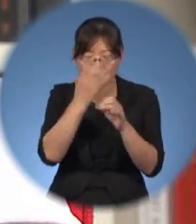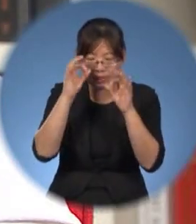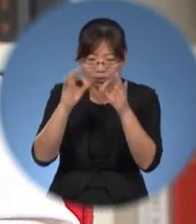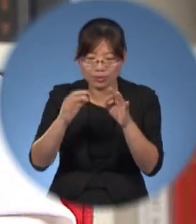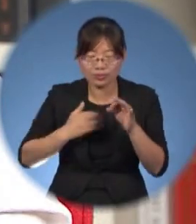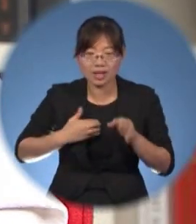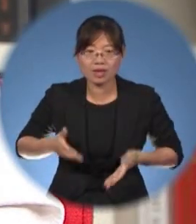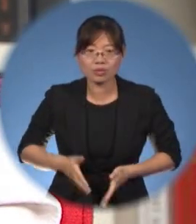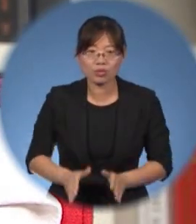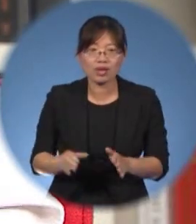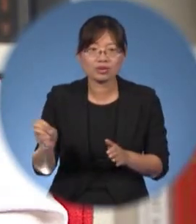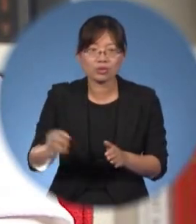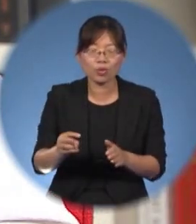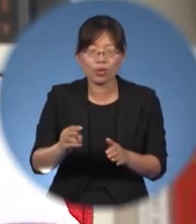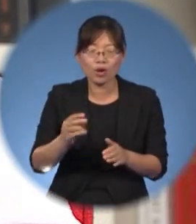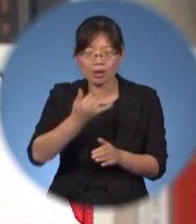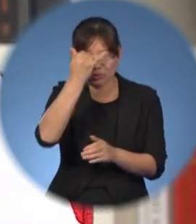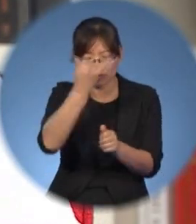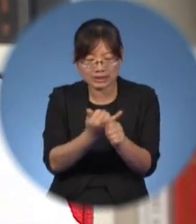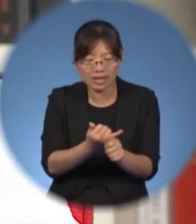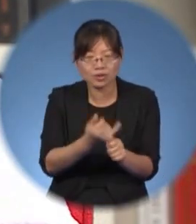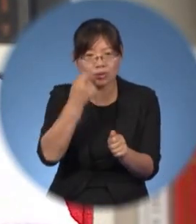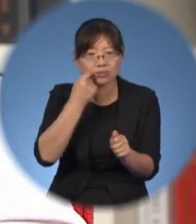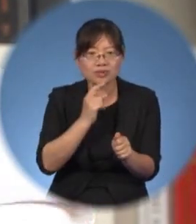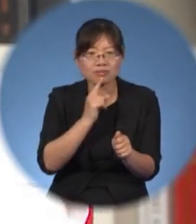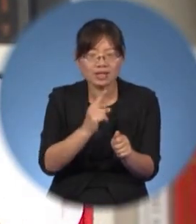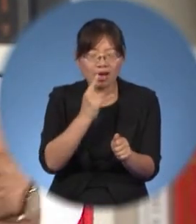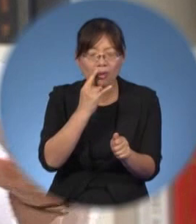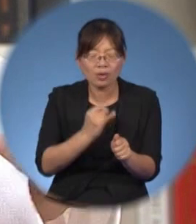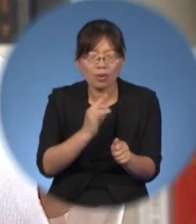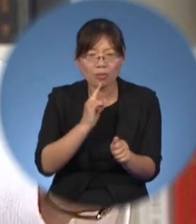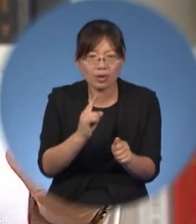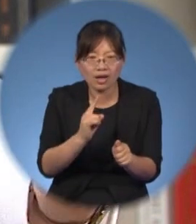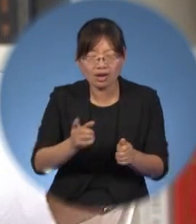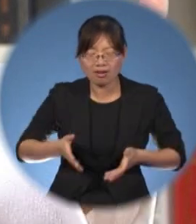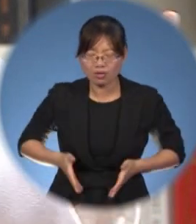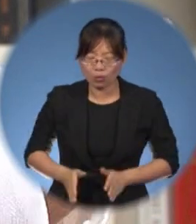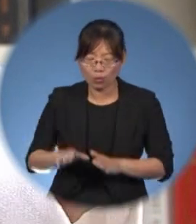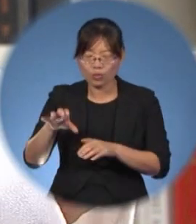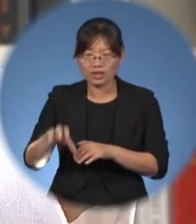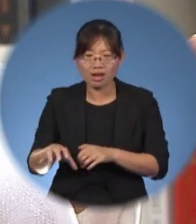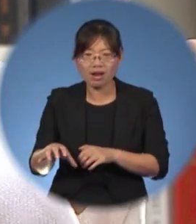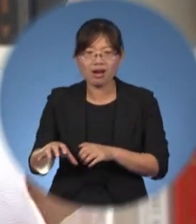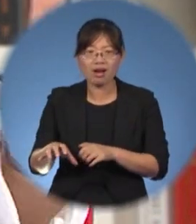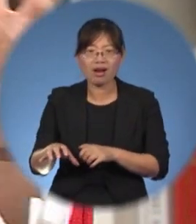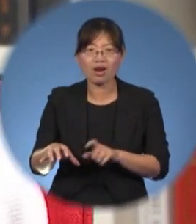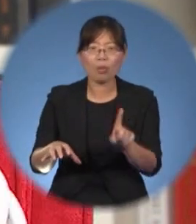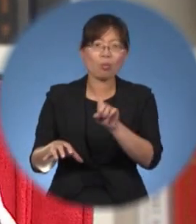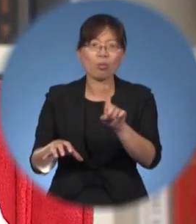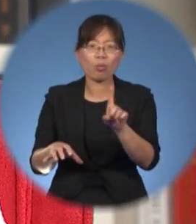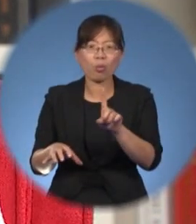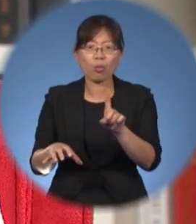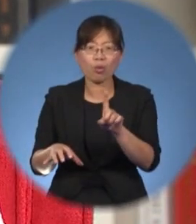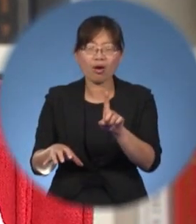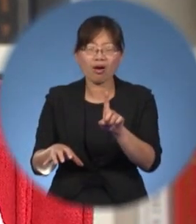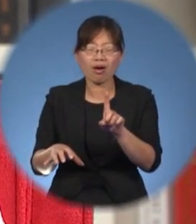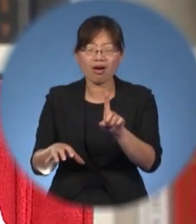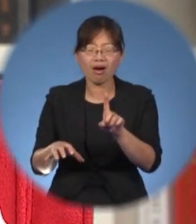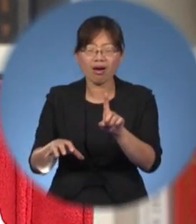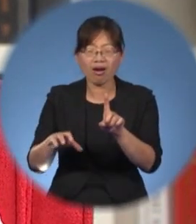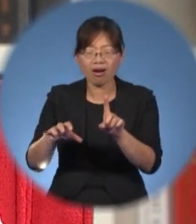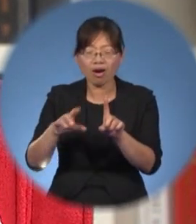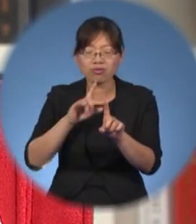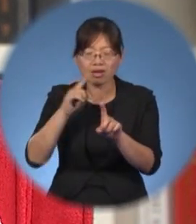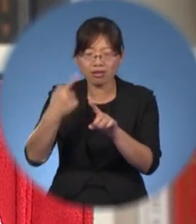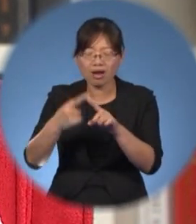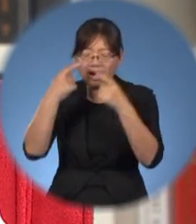고향, 불효자는 옵니다. 그렇지. 뭐, 예. 어머니 아줌 그러니까, 고향이 그, 하다. 못하는 거야.